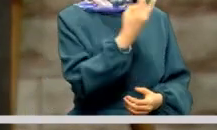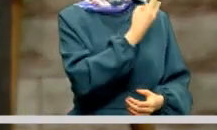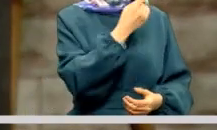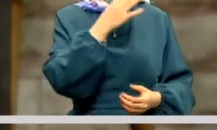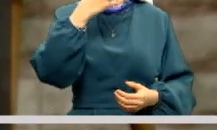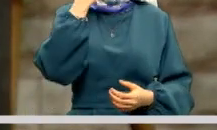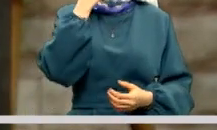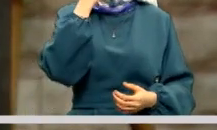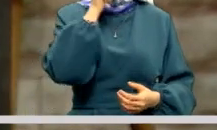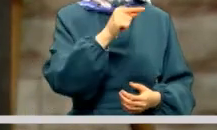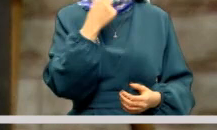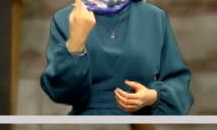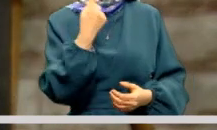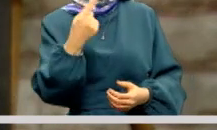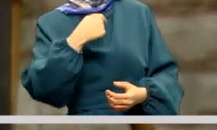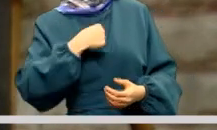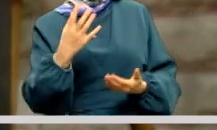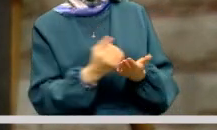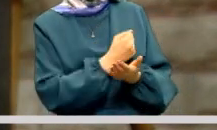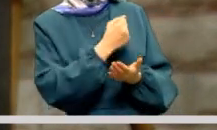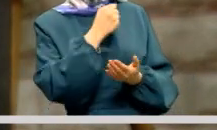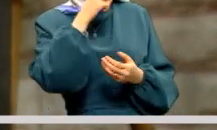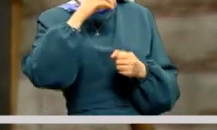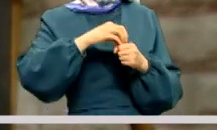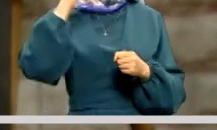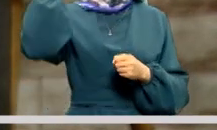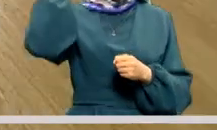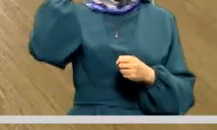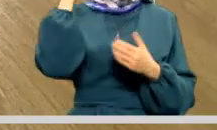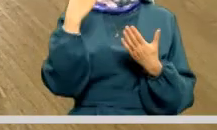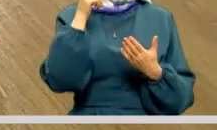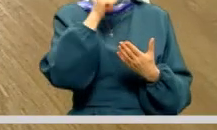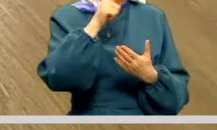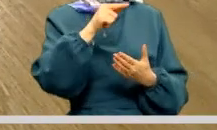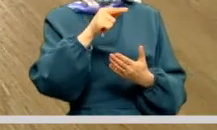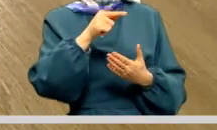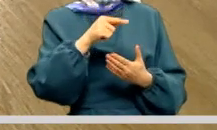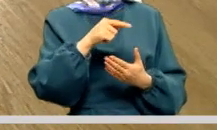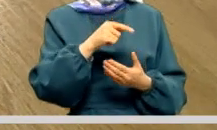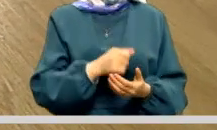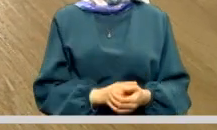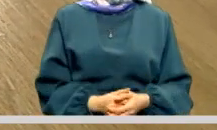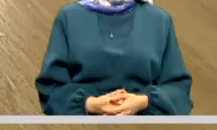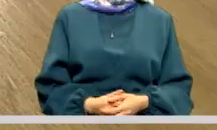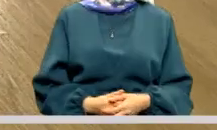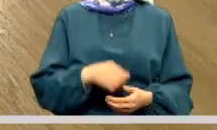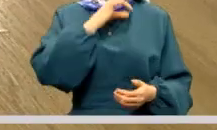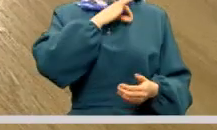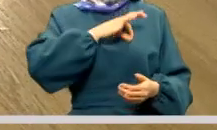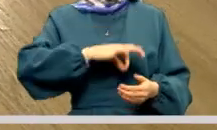oradan bir şey ben de elde edebileyim diye ama o menfaat o hedefi elden gittiği an